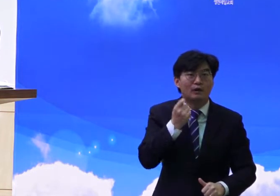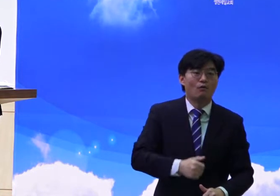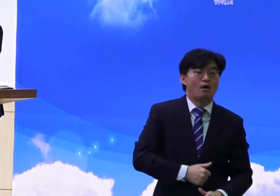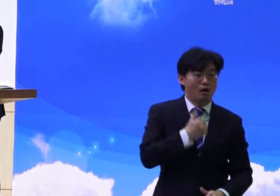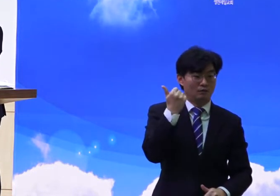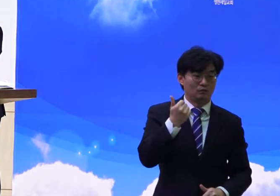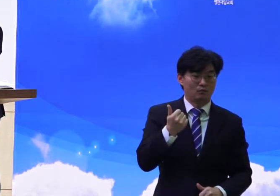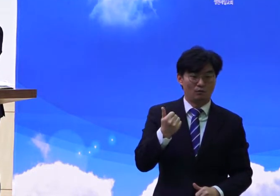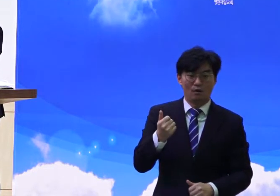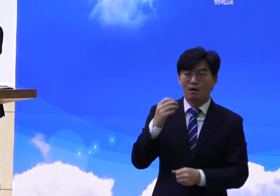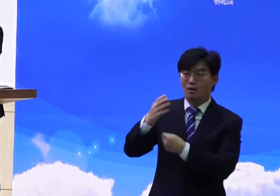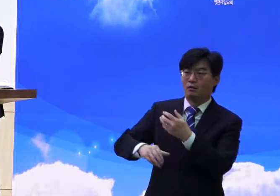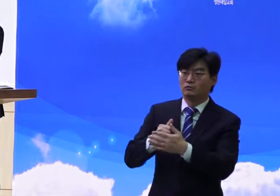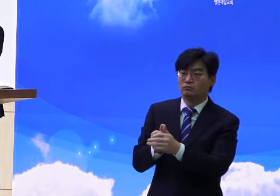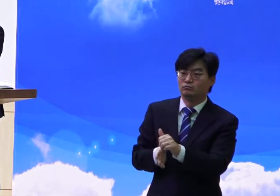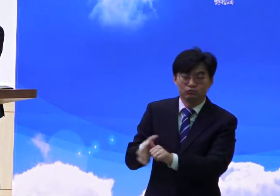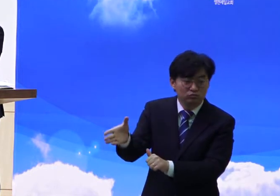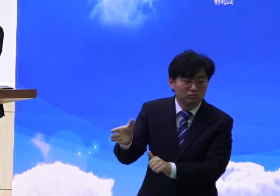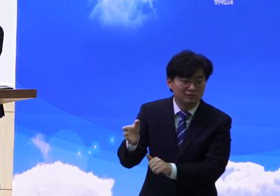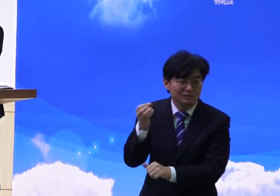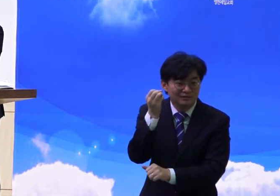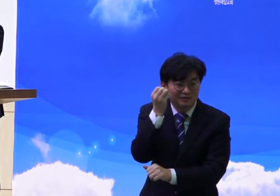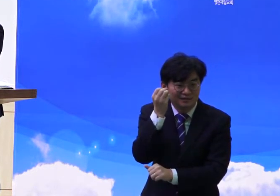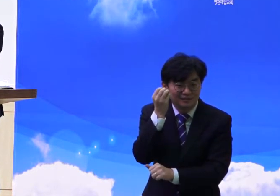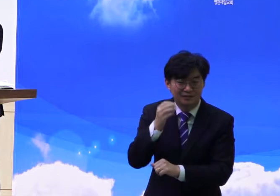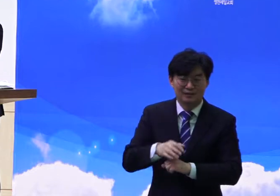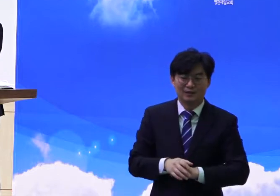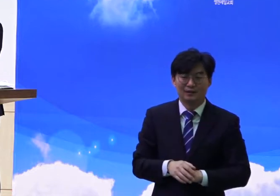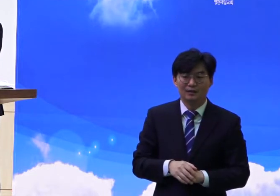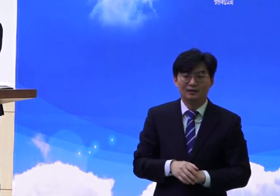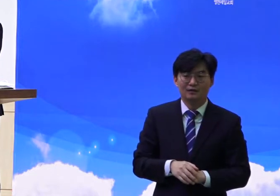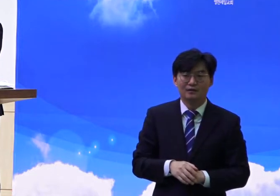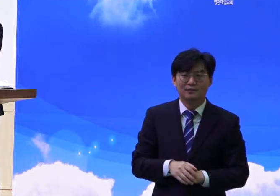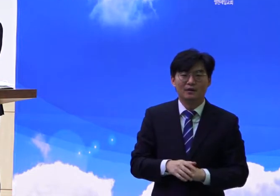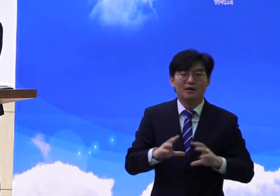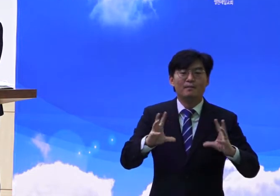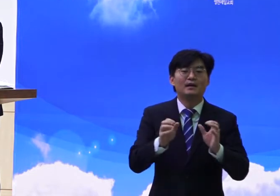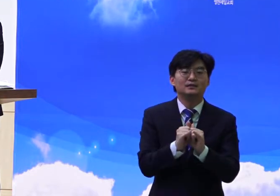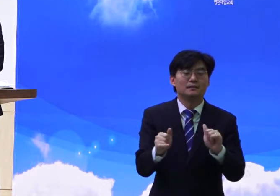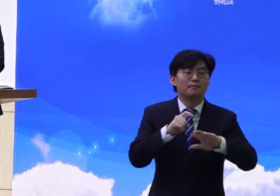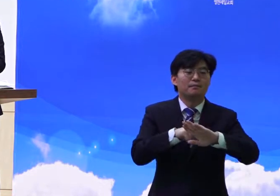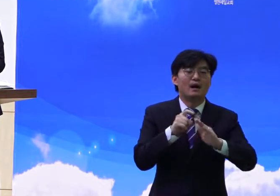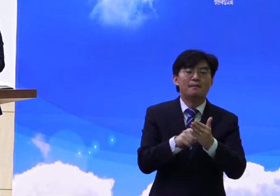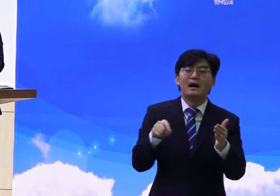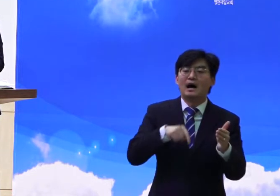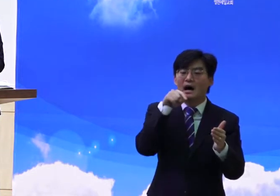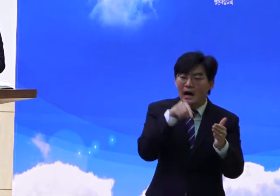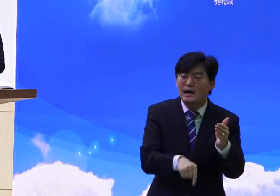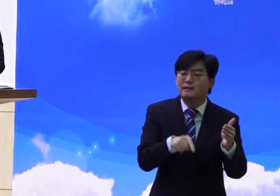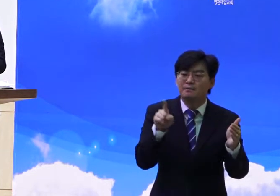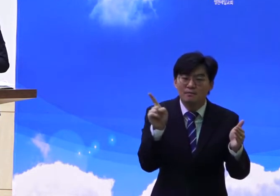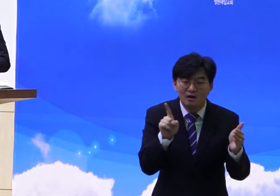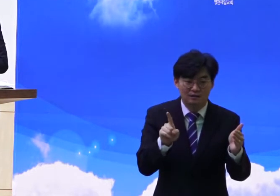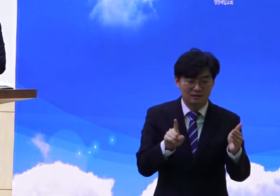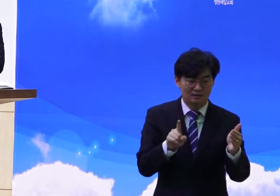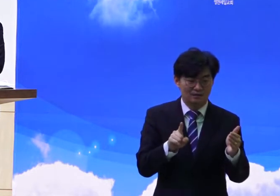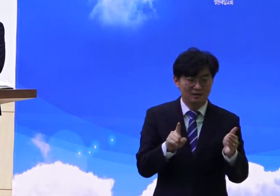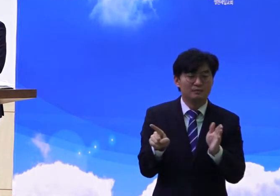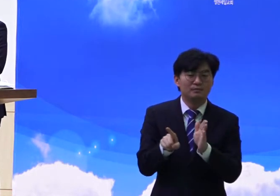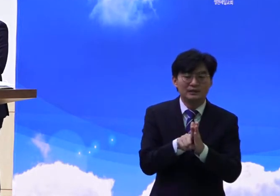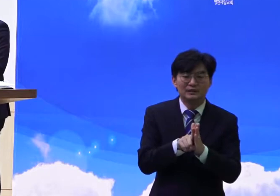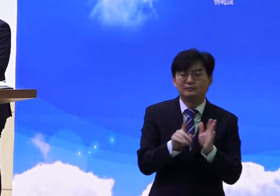모세를 원망했다. 하나님을 원망하는 그것이 본질이었다는 것입니다. 백성들이 지금 하나님께 대한 원망으로 들끓고